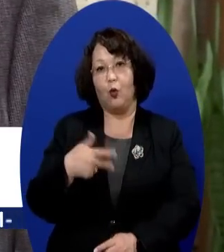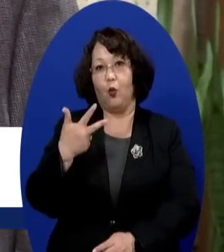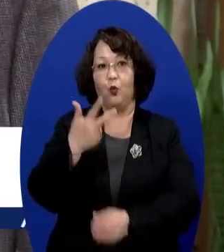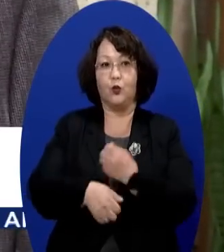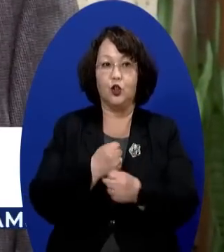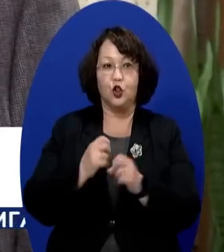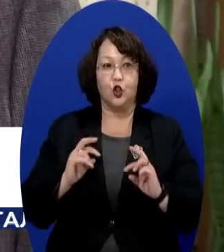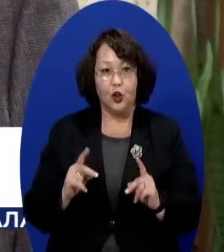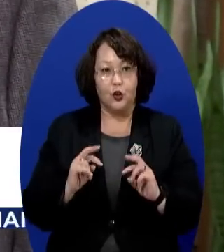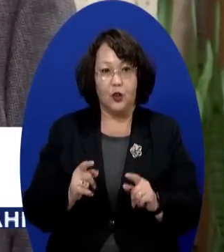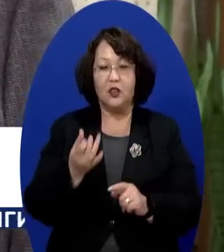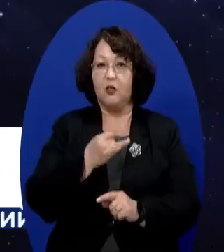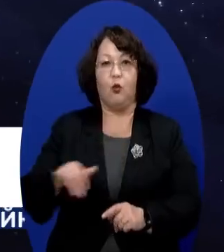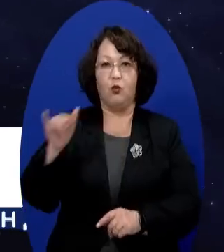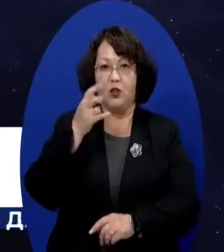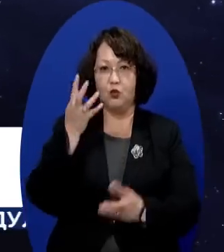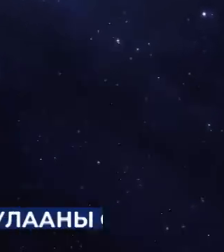бол цөөхөн байх.